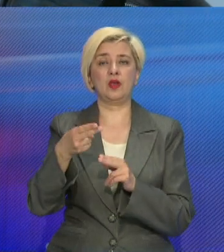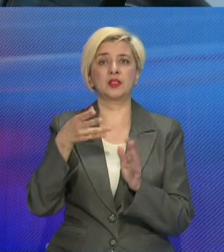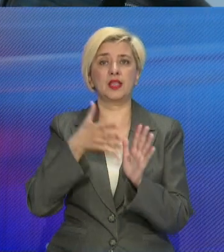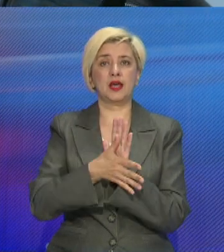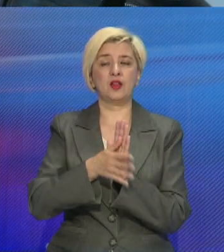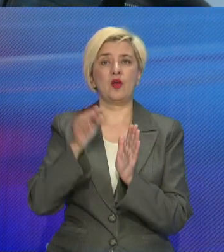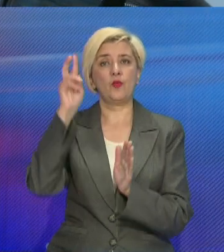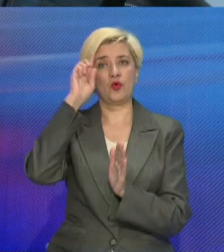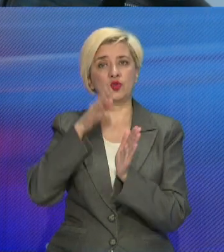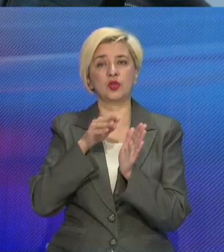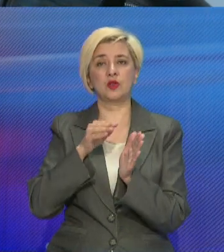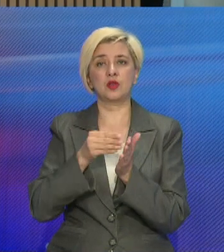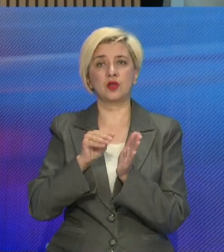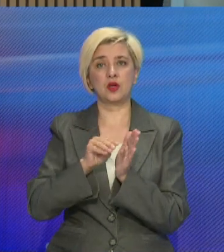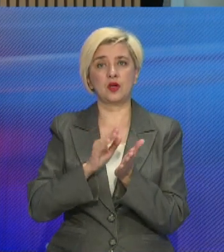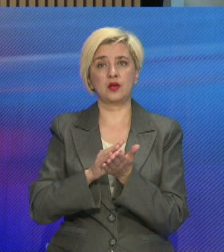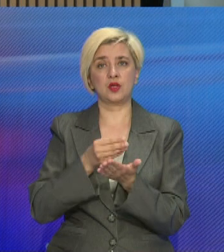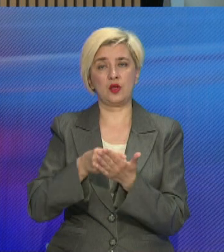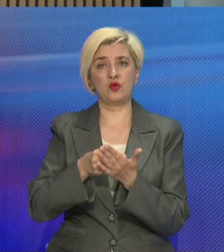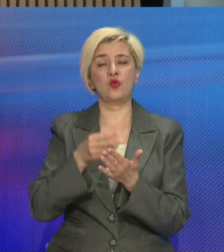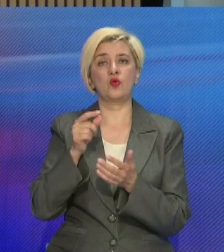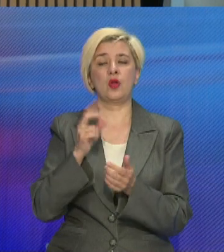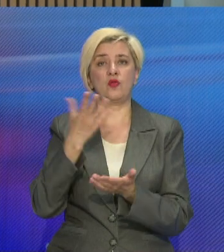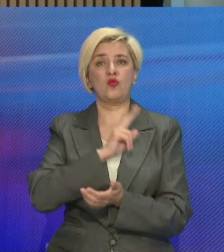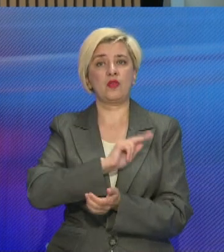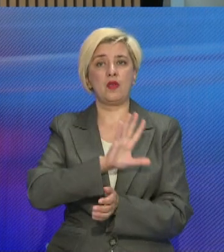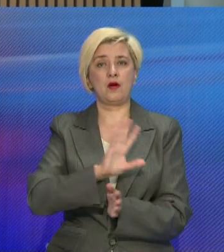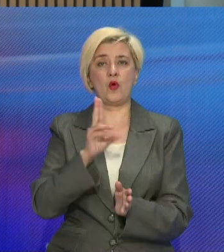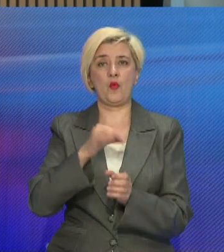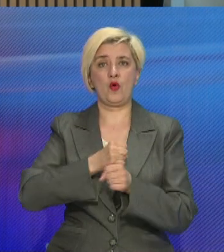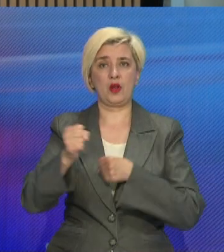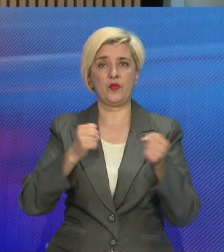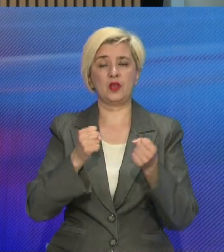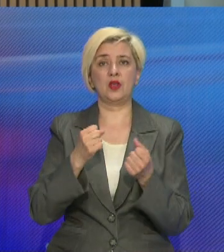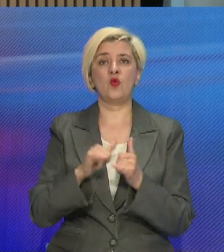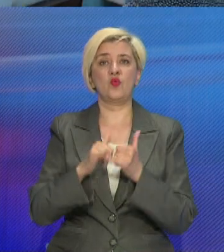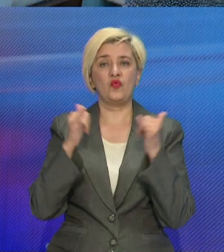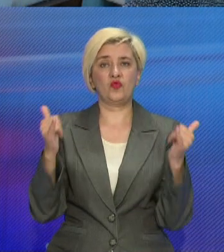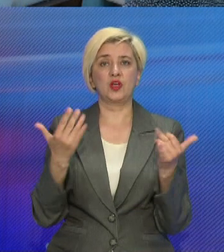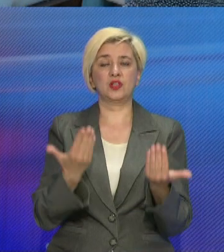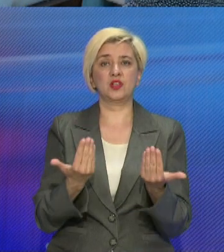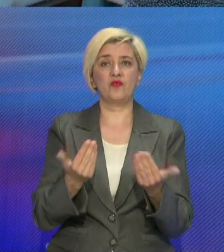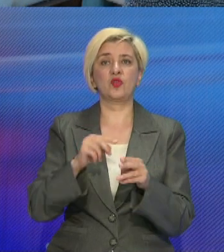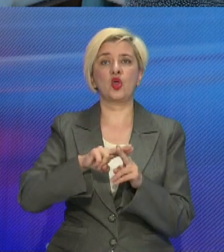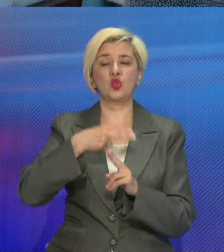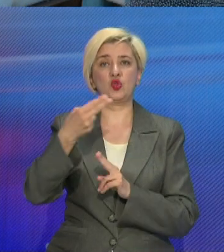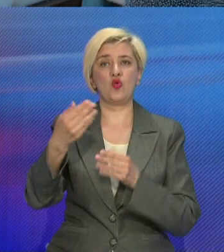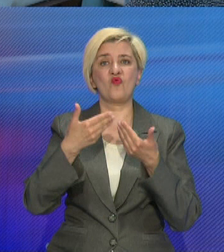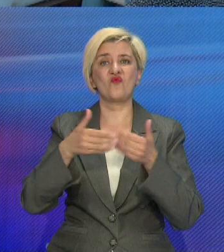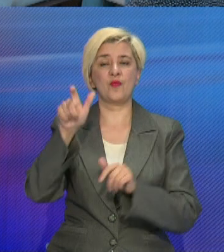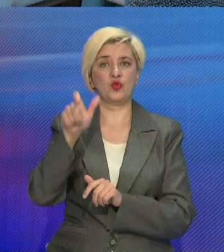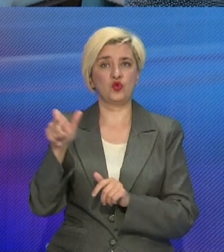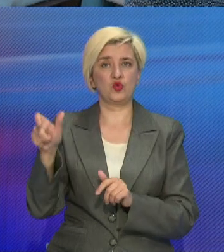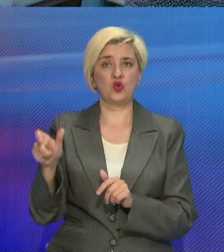не працуюць па размеркаванні. Яна ўзрасла, адзначаюць спецыялісты. На сённяшні дзень доўг выпускнікоў, якія не адпрацавалі